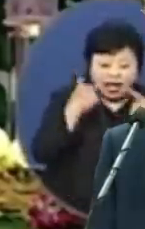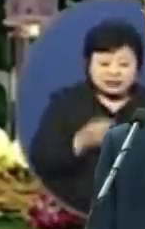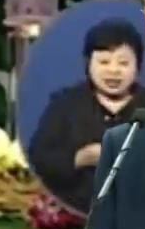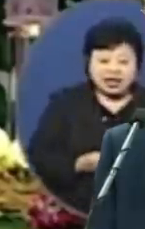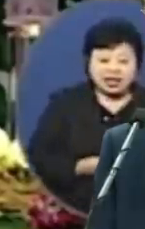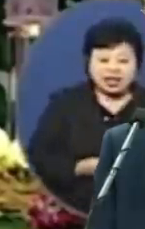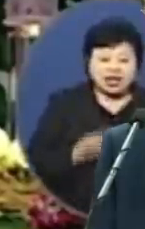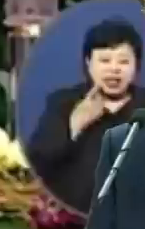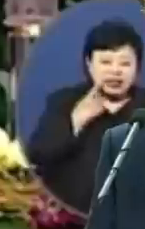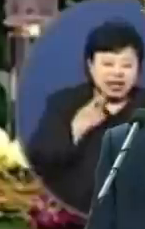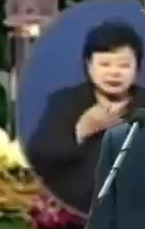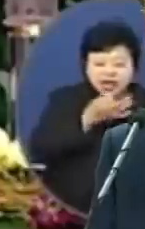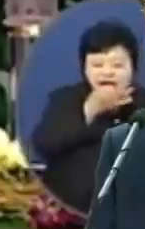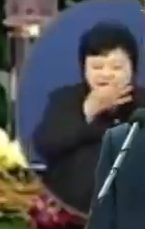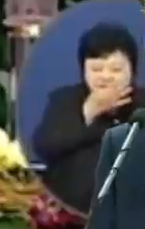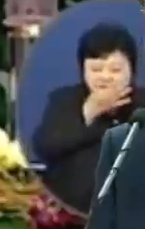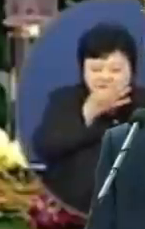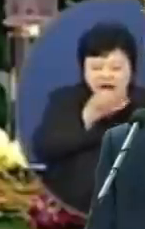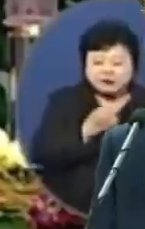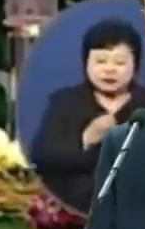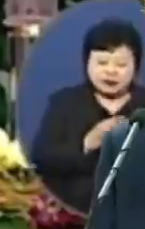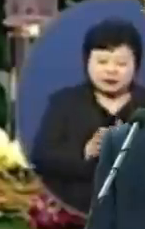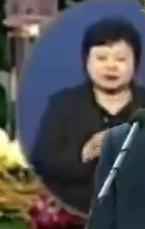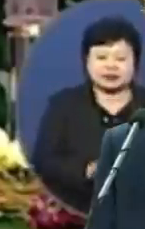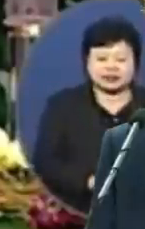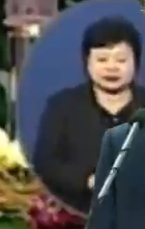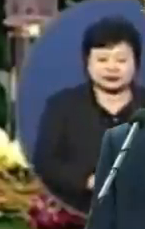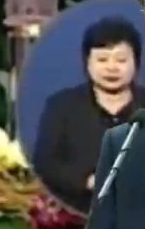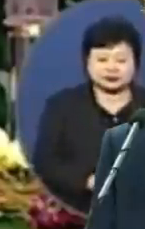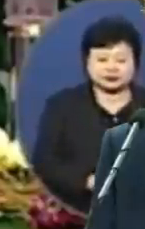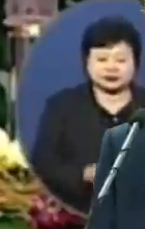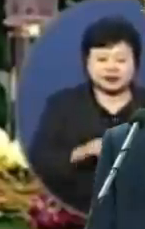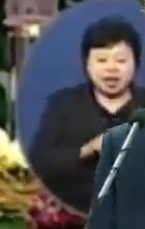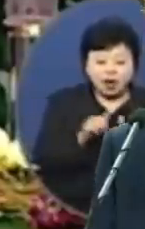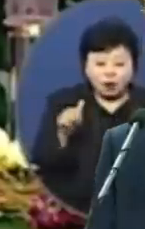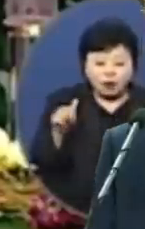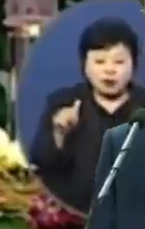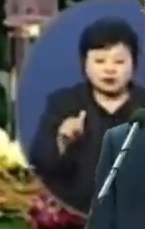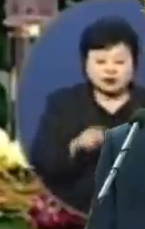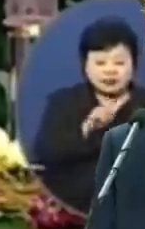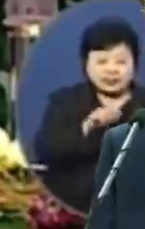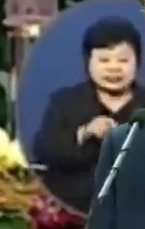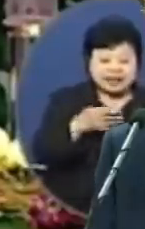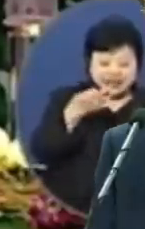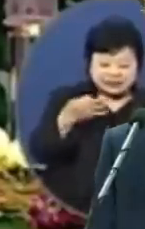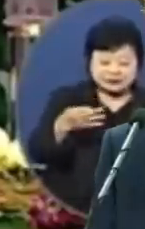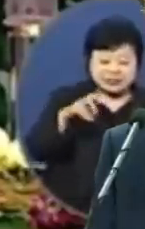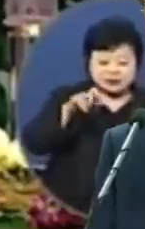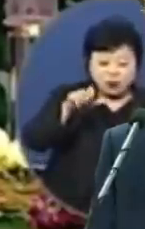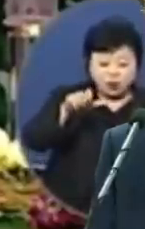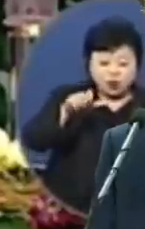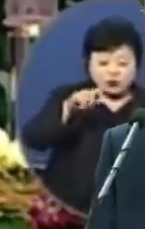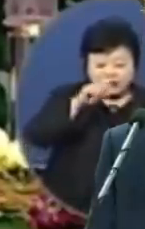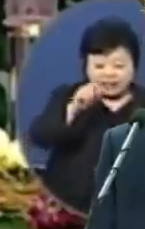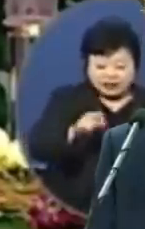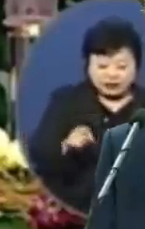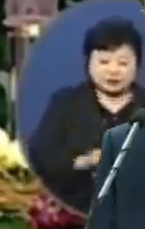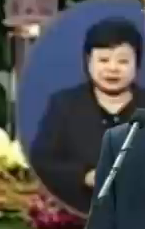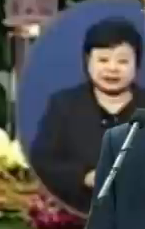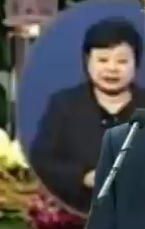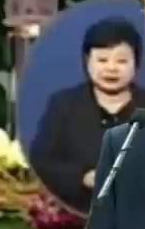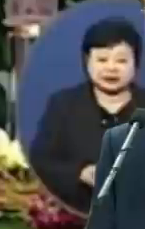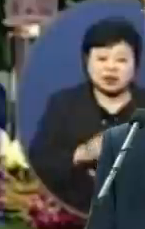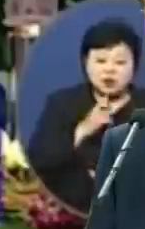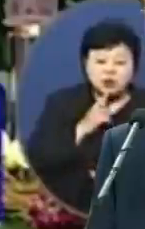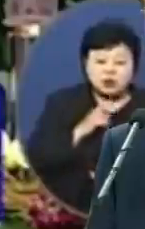탐심과 욕심이 그 배후에 있습니다. 야고보는 성경 야고보서 1장 14절로 15절에 이렇게 기록하고 있습니다.